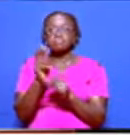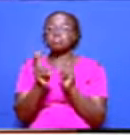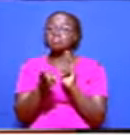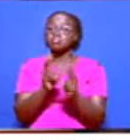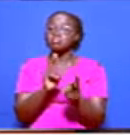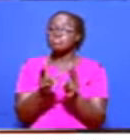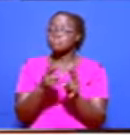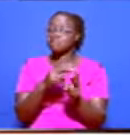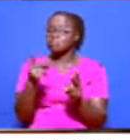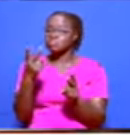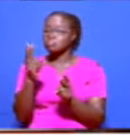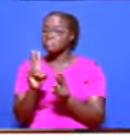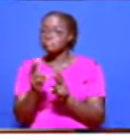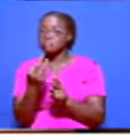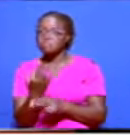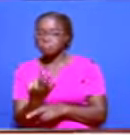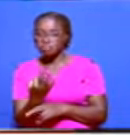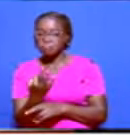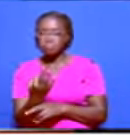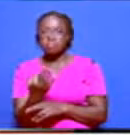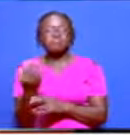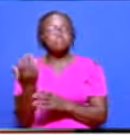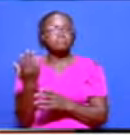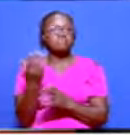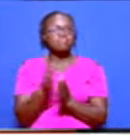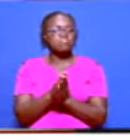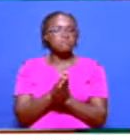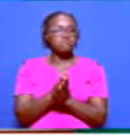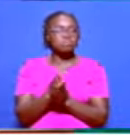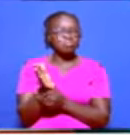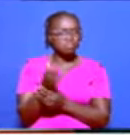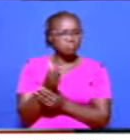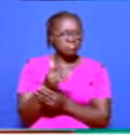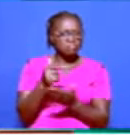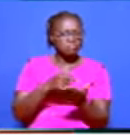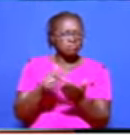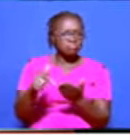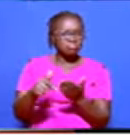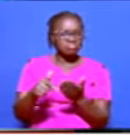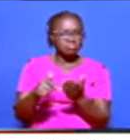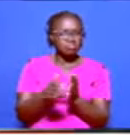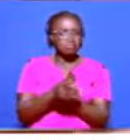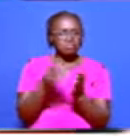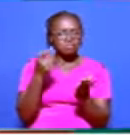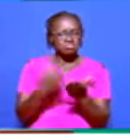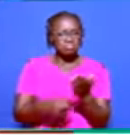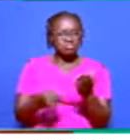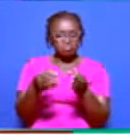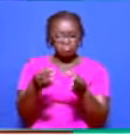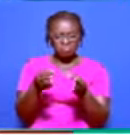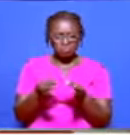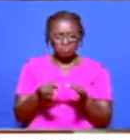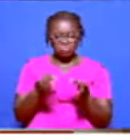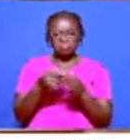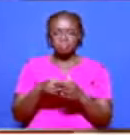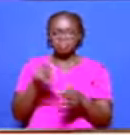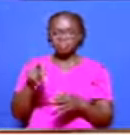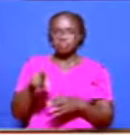2022-2023 mnamo siku ya Alhamisi wiki hii. Wataalamu wa ushuru na uhasibu kutoka kampuni ya uhasibu ya